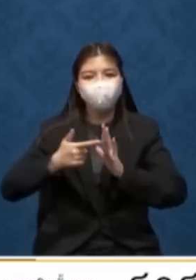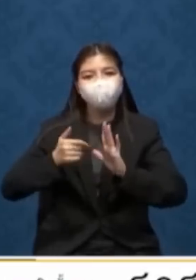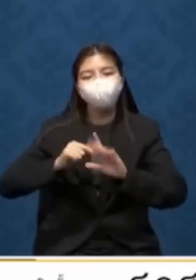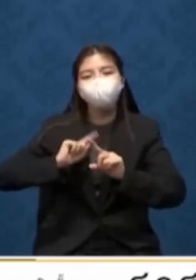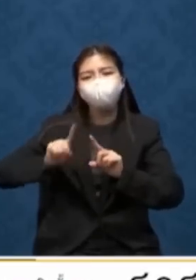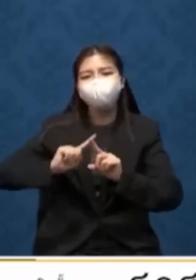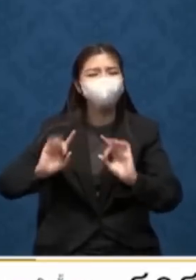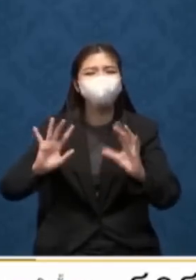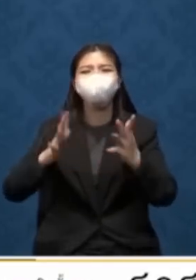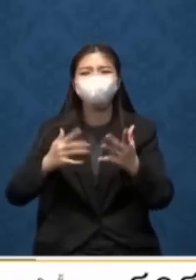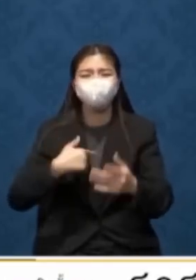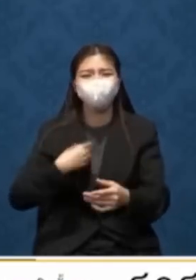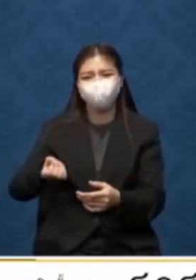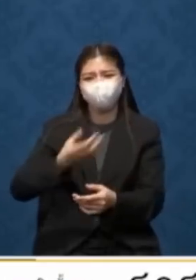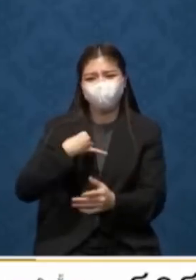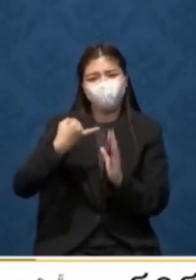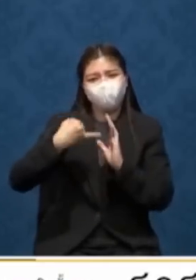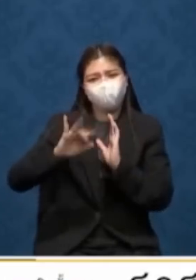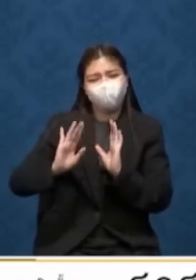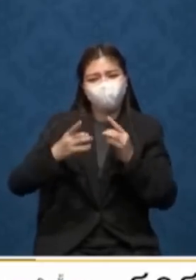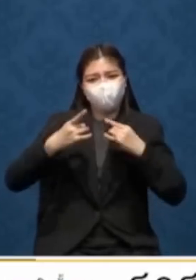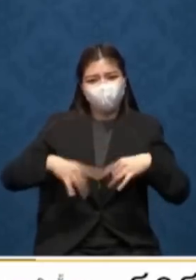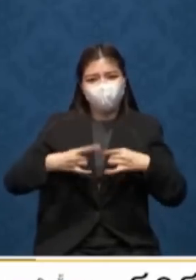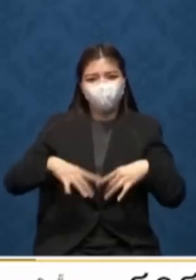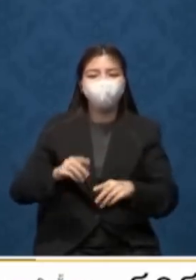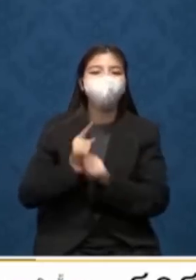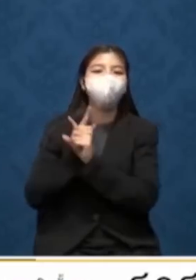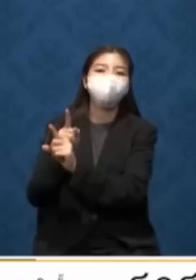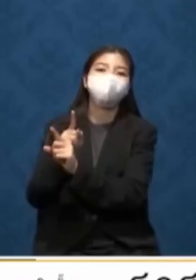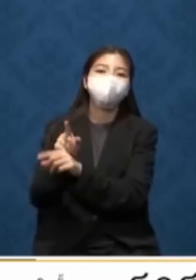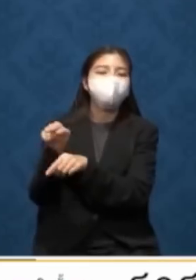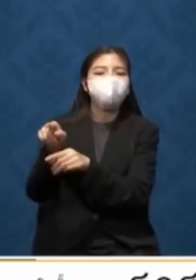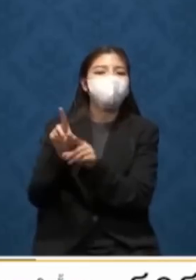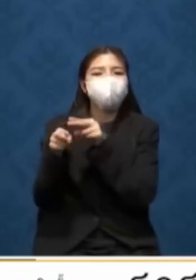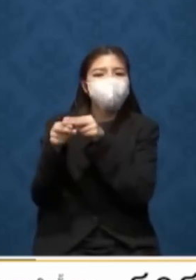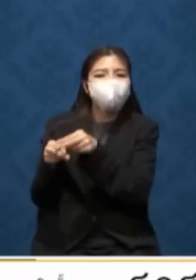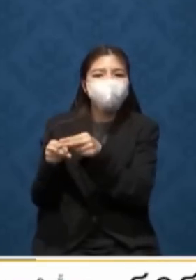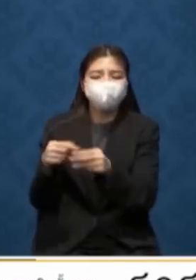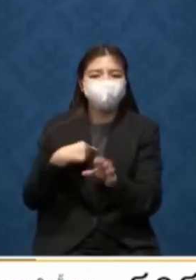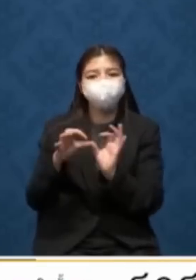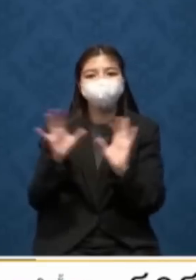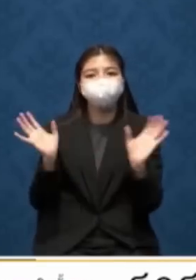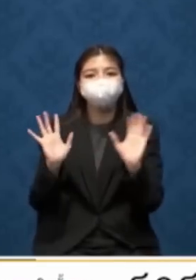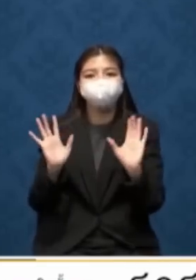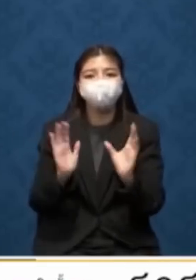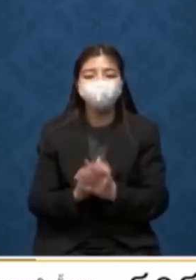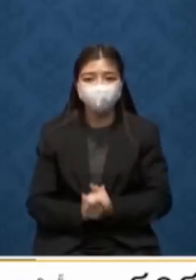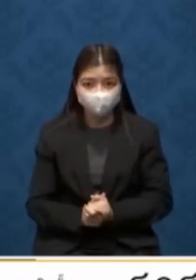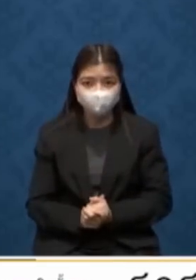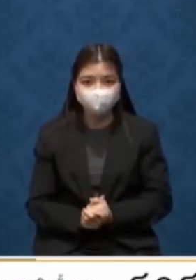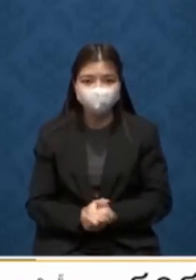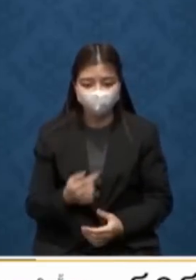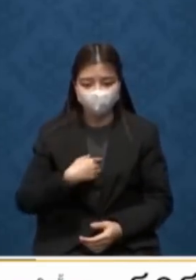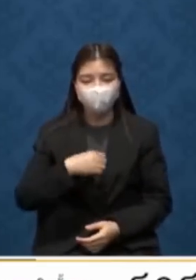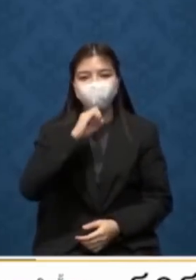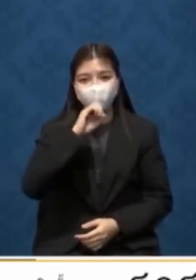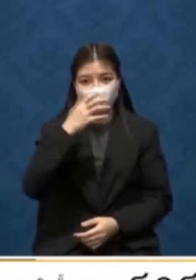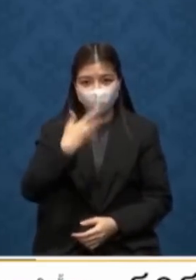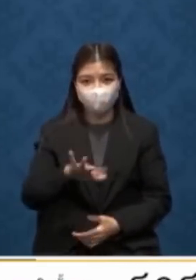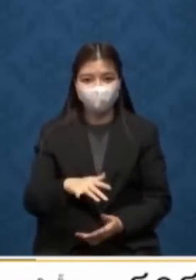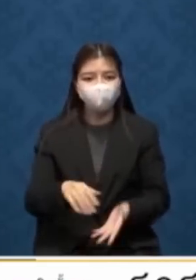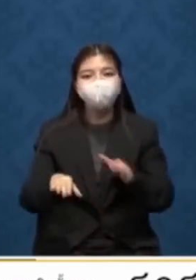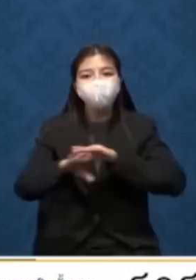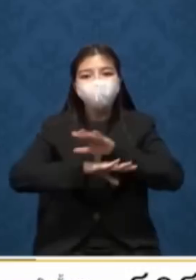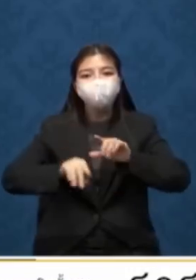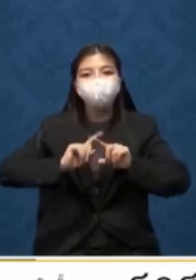าซึ่งตรงนี้ท่านก็ไปดำเนินการคดีกับท่านไปเองนะครับเราไม่เกี่ยวอยู่แล้วนะครับเพราะฉะนั้นในวันนี้ผมก็ยืนยันนะฮะเราก็มีหลักฐ